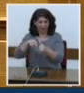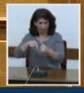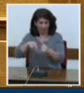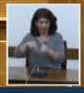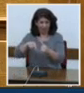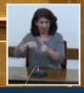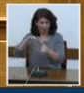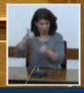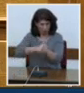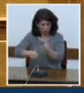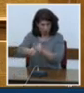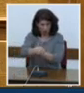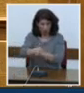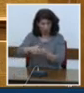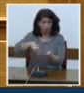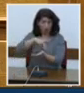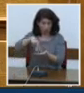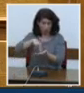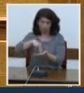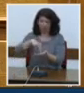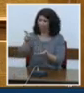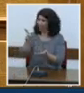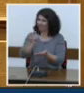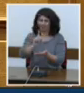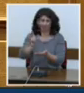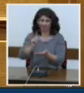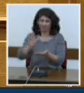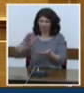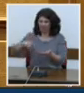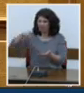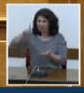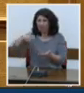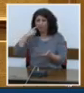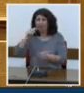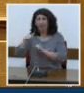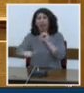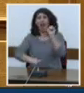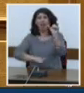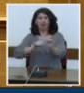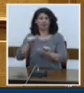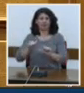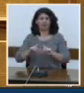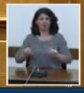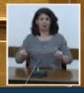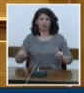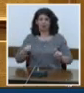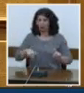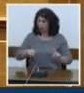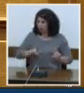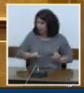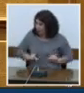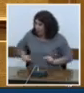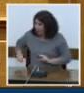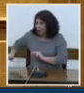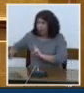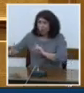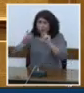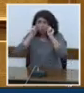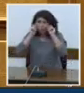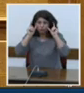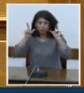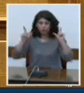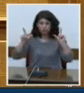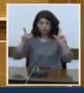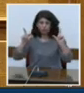τελευταίων ημερών. Κι έτσι, αυτή η ευκαιρία της συλλογικής αφύπνισης κινδυνεύει να